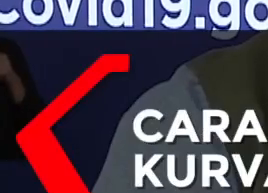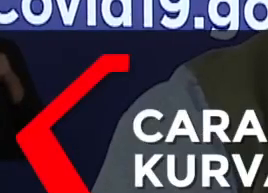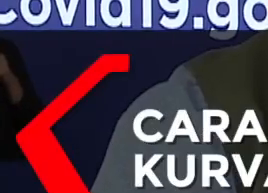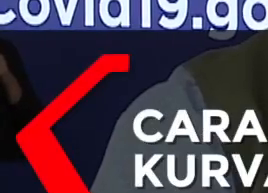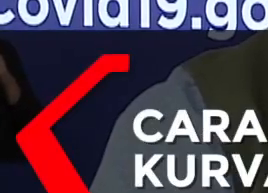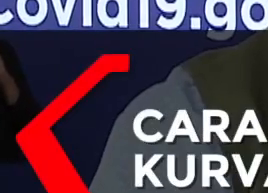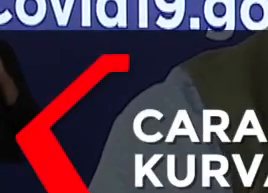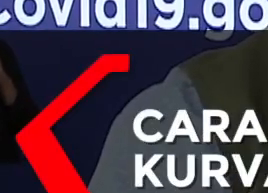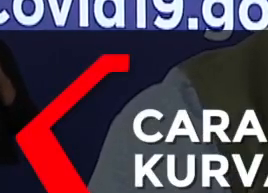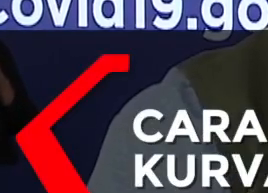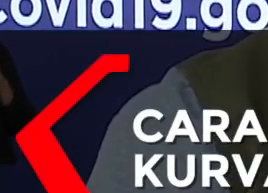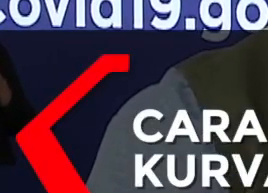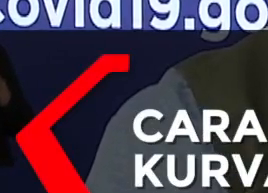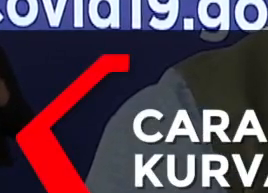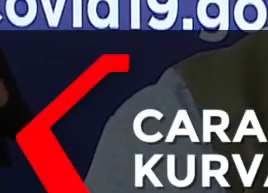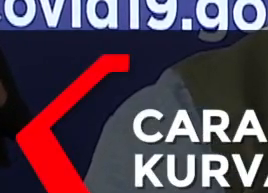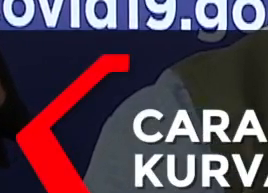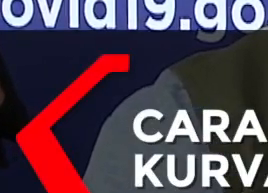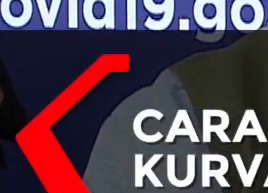ini